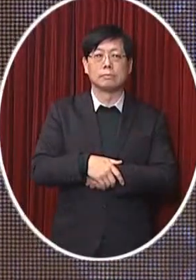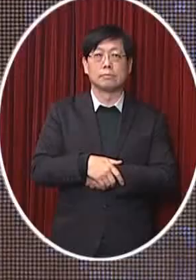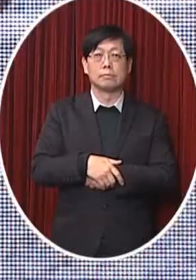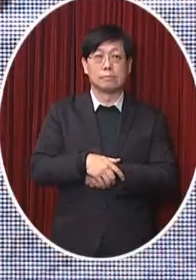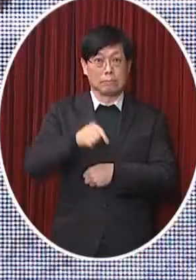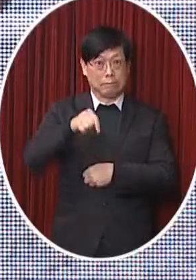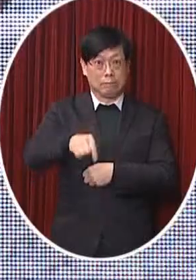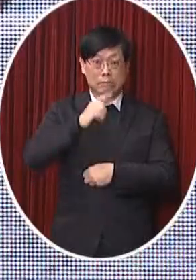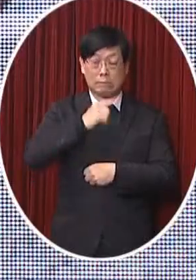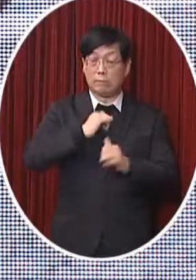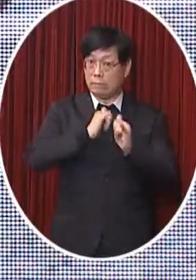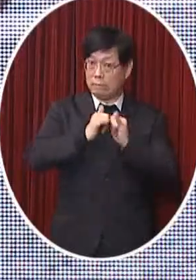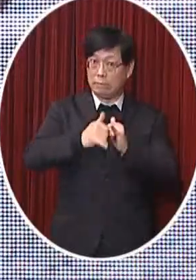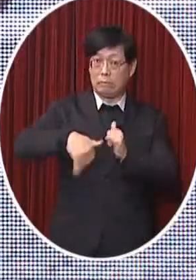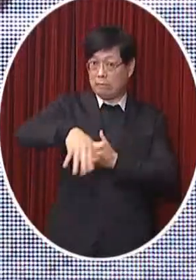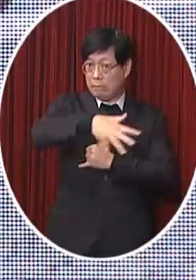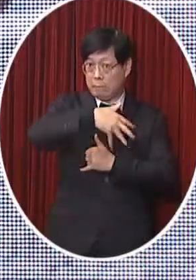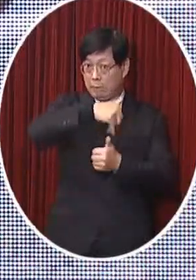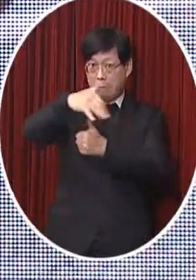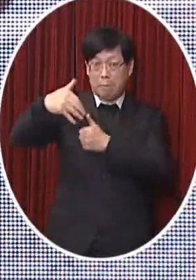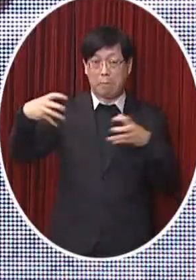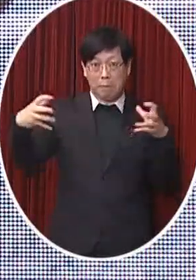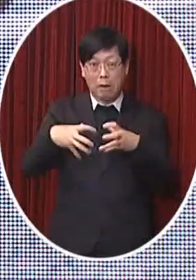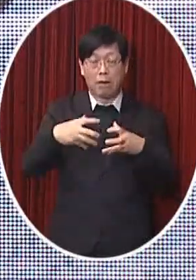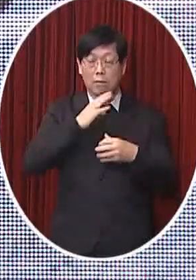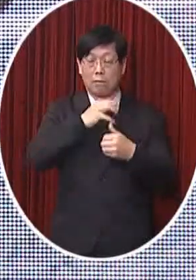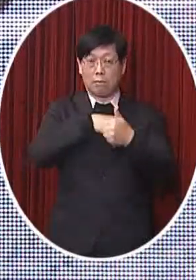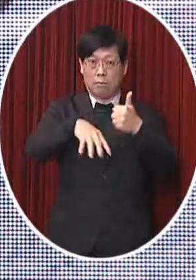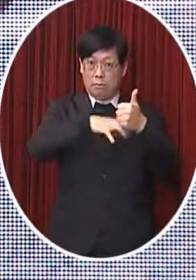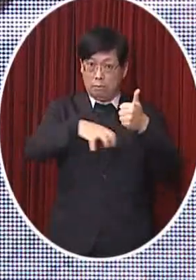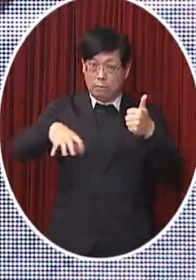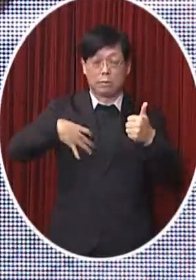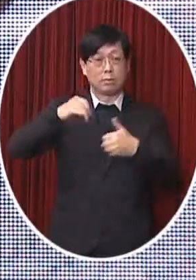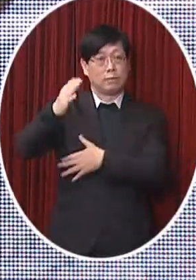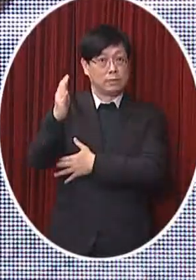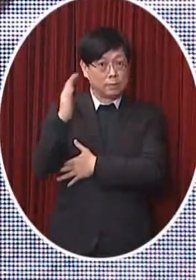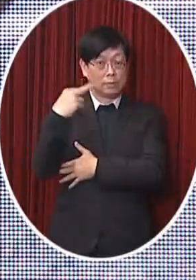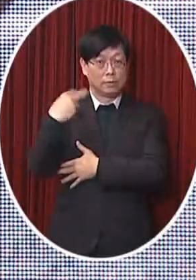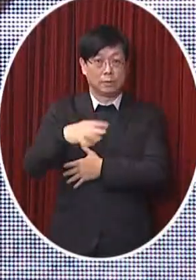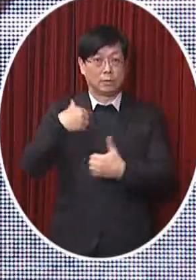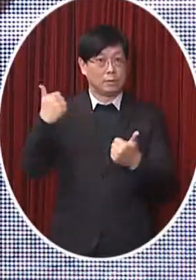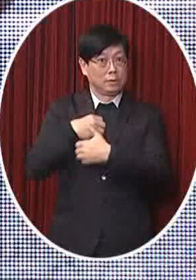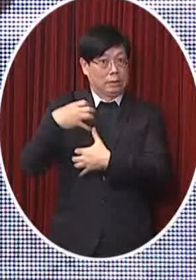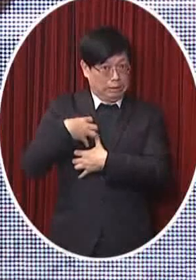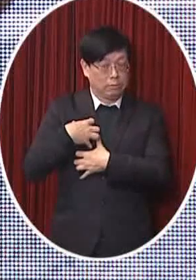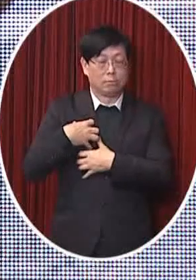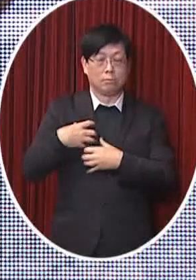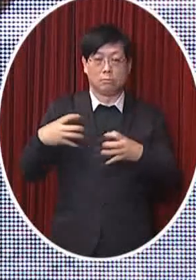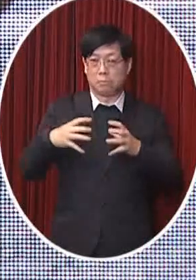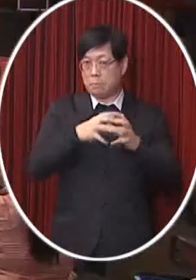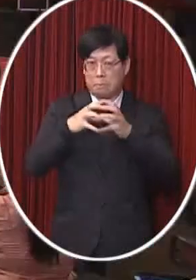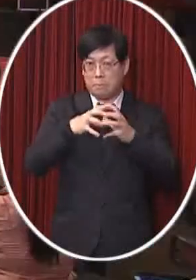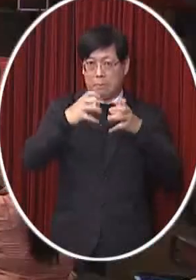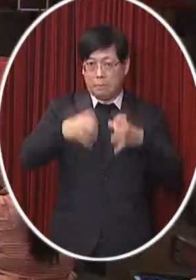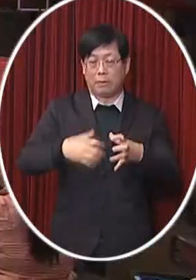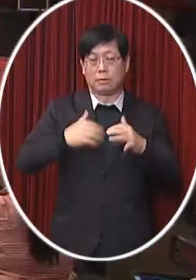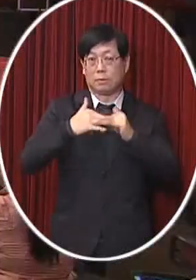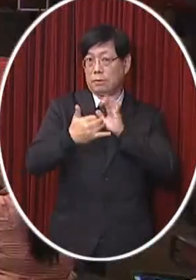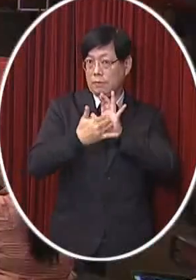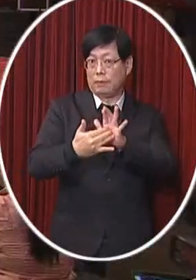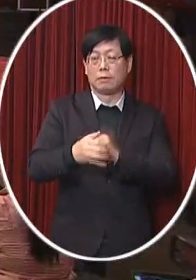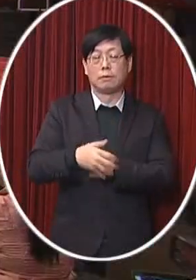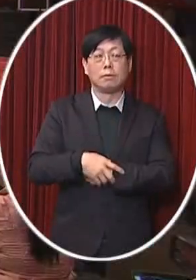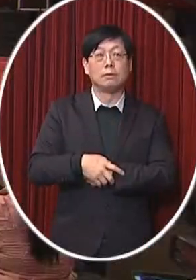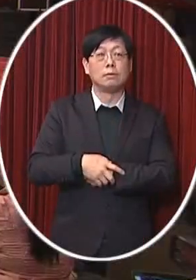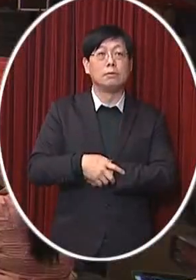是整合民间的力量，以各部会、地方政府还有替代役所建构的民防系统。除